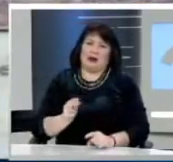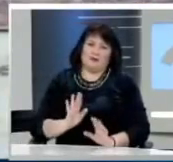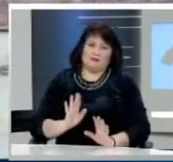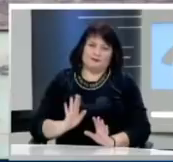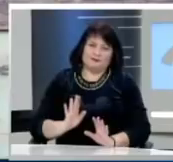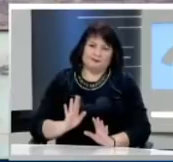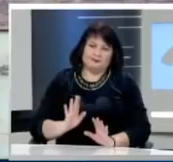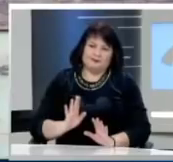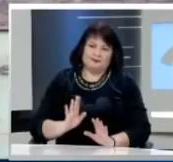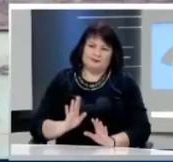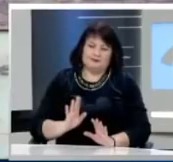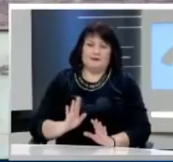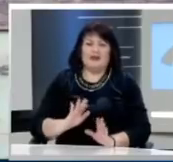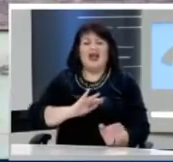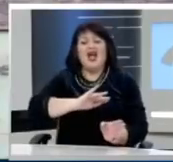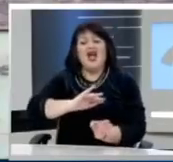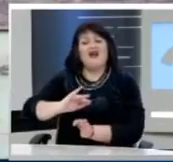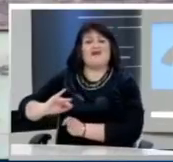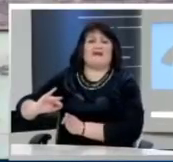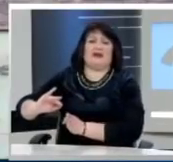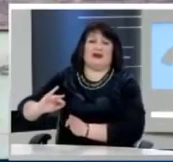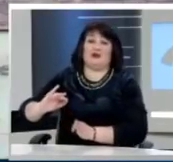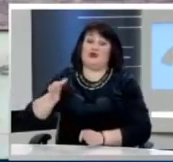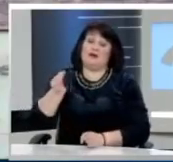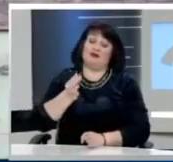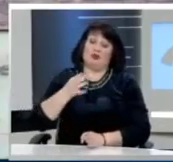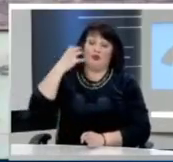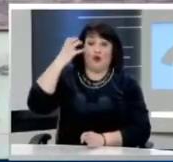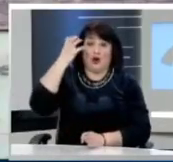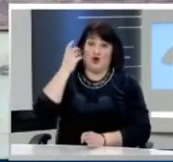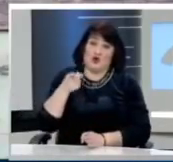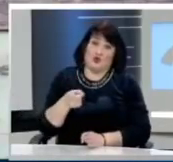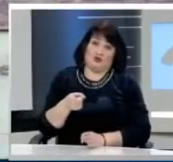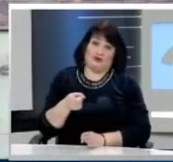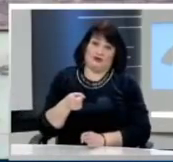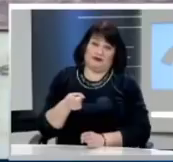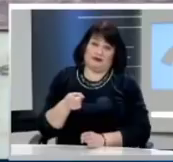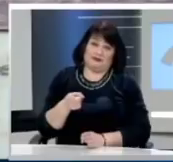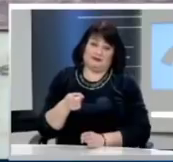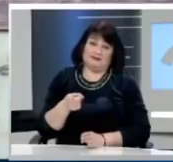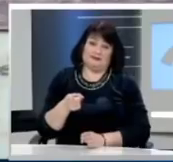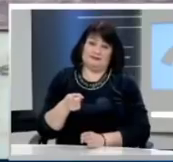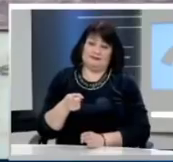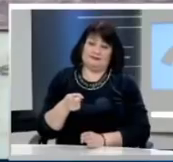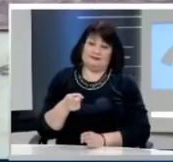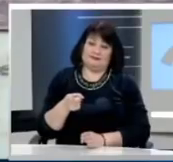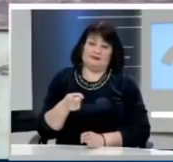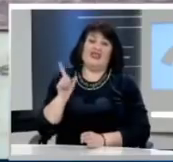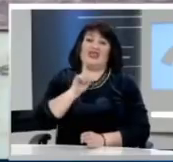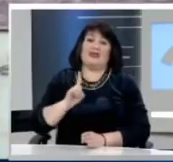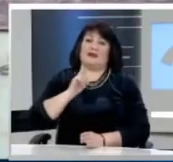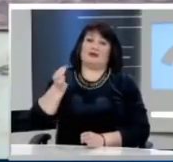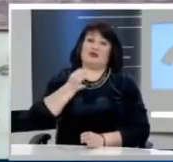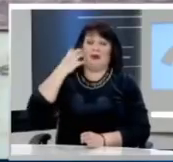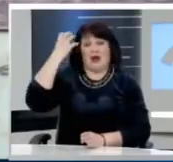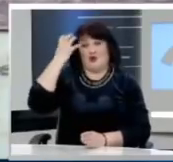και παρέλκω τον υπαινιγμό τον οποίον έκανε ο αγαπητός κοινοβουλευτικός εκπρόσωπος ο κύριος